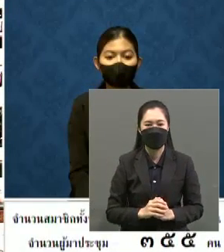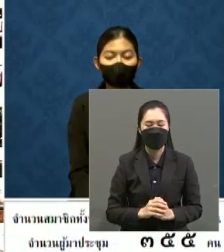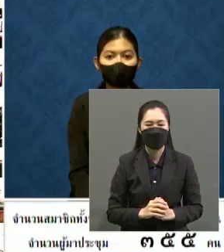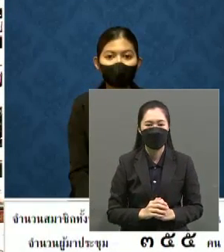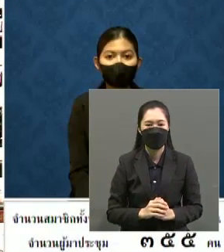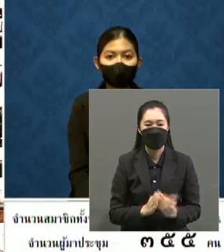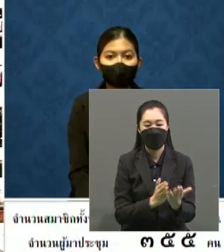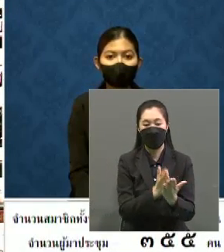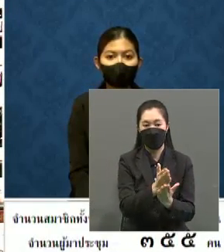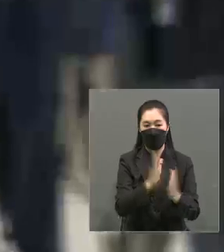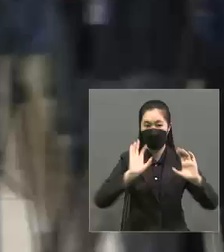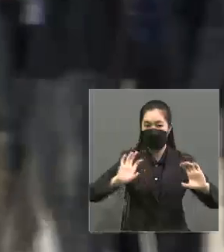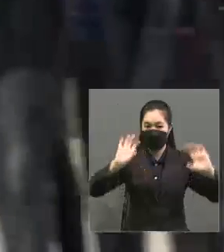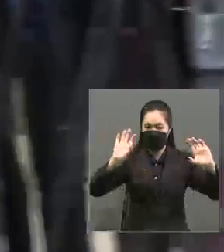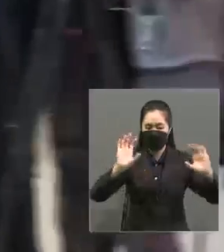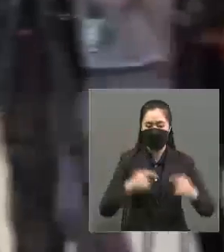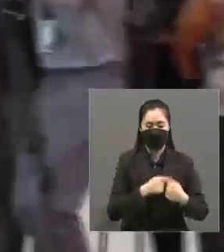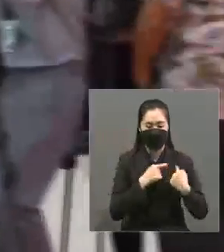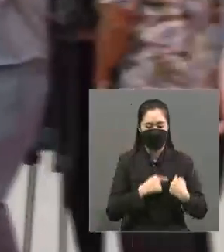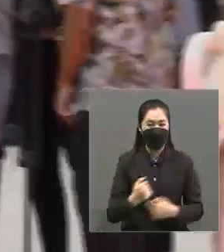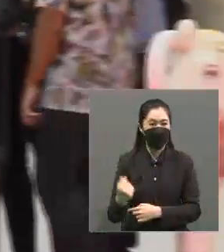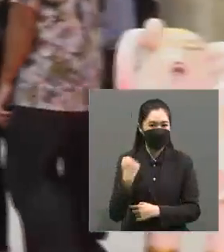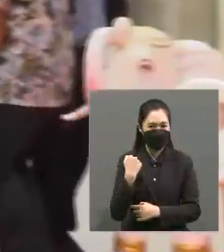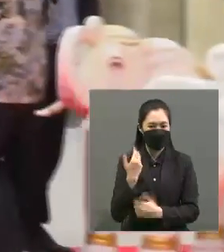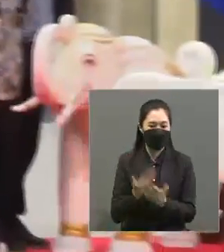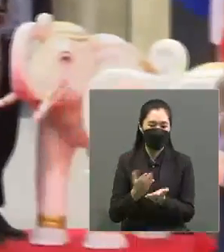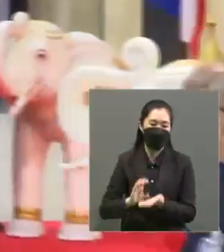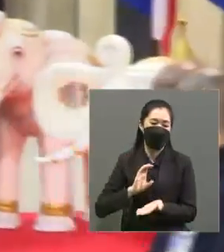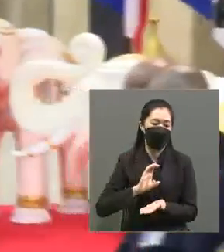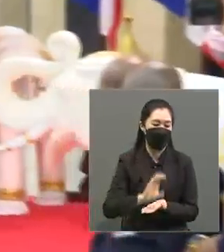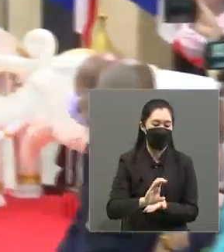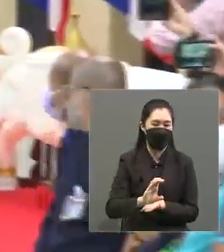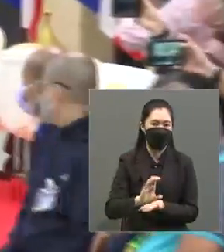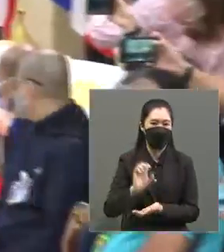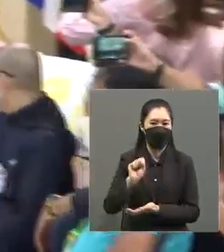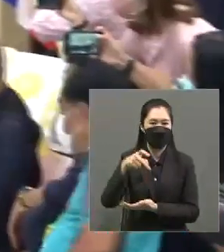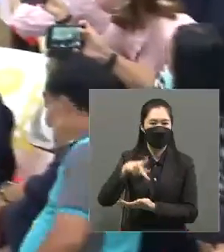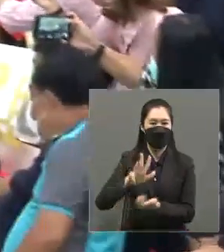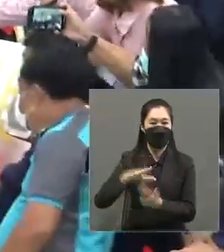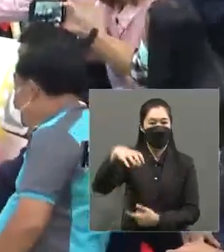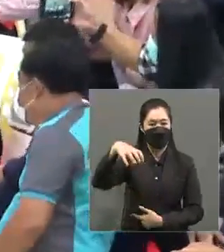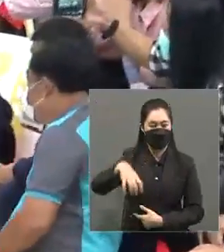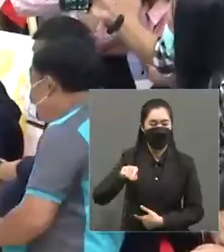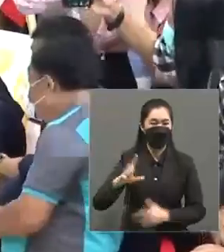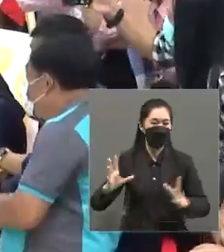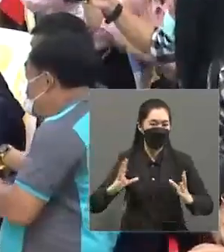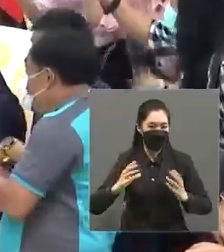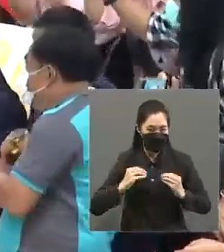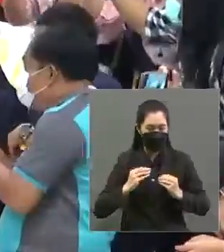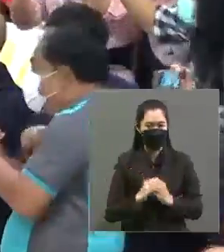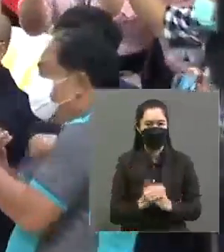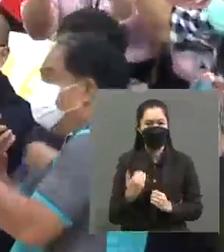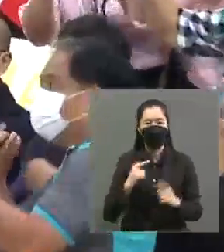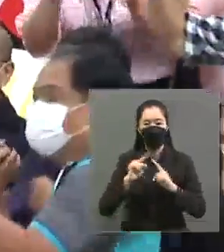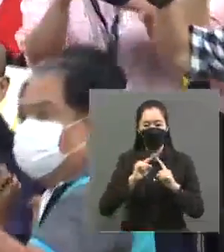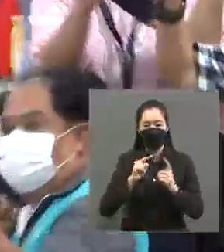ฝั่งรัฐบาลค่ะยังคงมั่นใจว่าร่างงบประมาณนี้จะผ่านความเห็นชอบจากสภาจากการที่หัวหน้าพรรคร่วมรัฐบาลได้พู